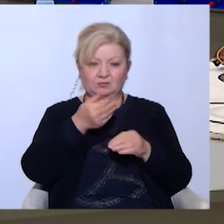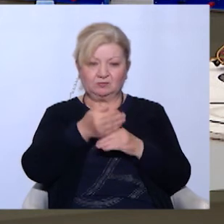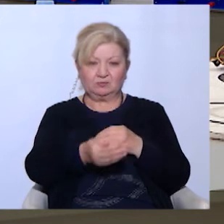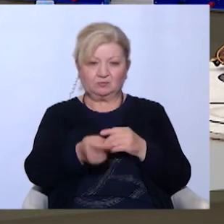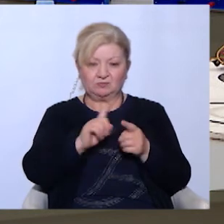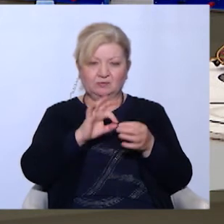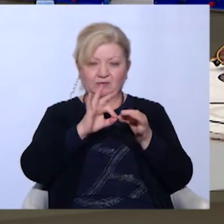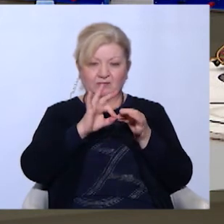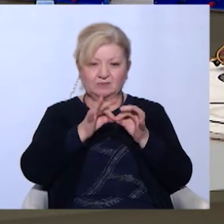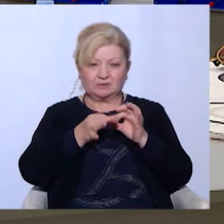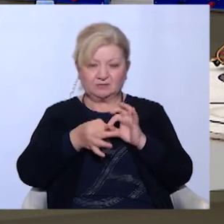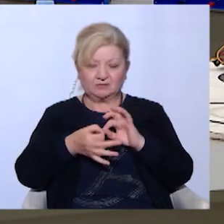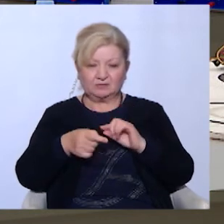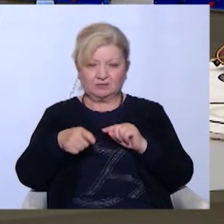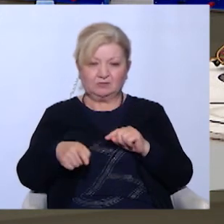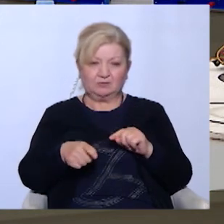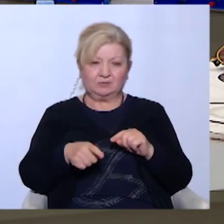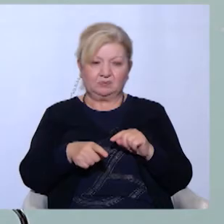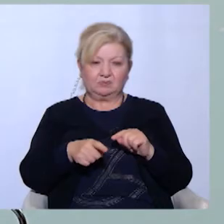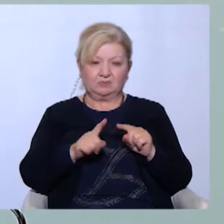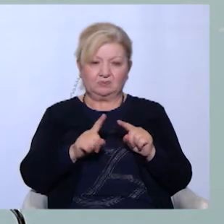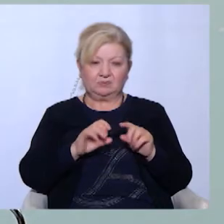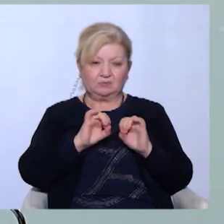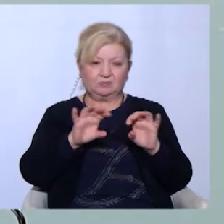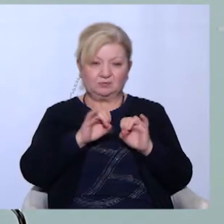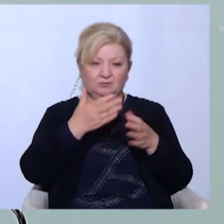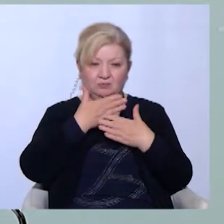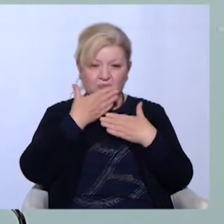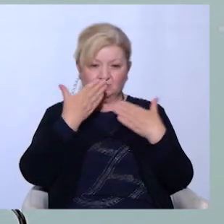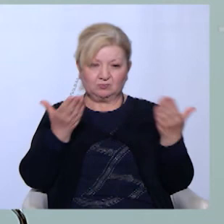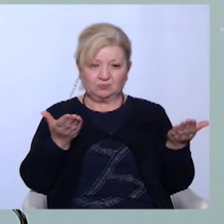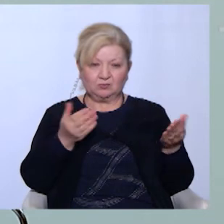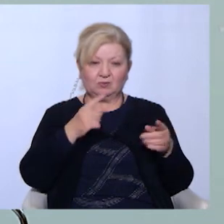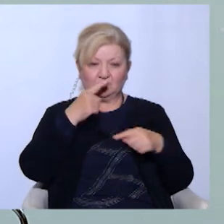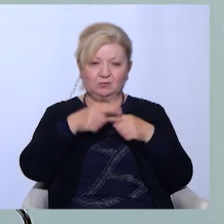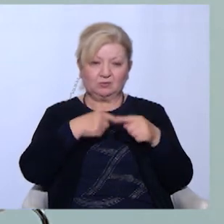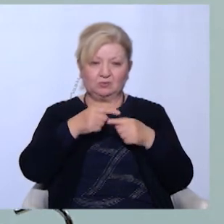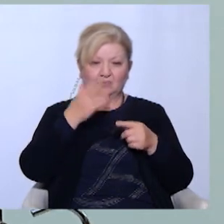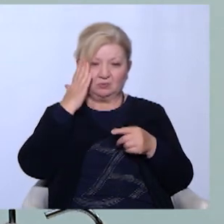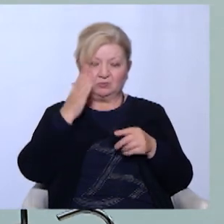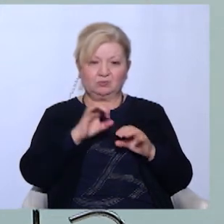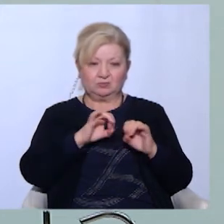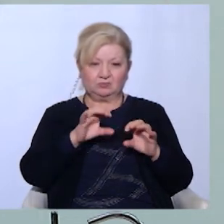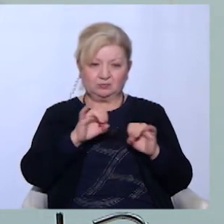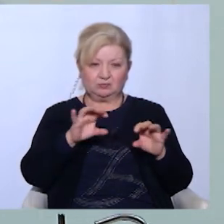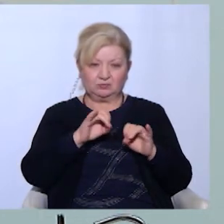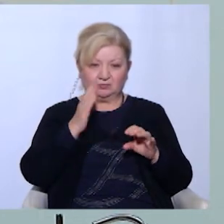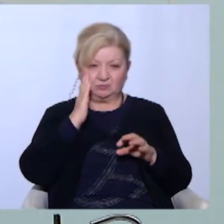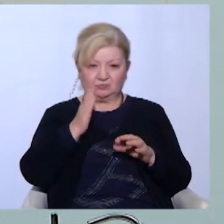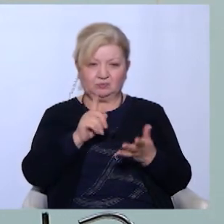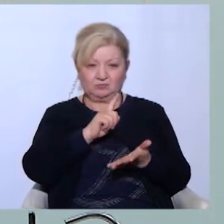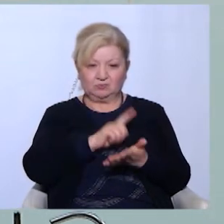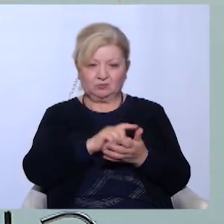დავაკავშიროთ ჩვენ შემდგომში აი ესე დეტალებზე, რომელსაც ახლა მე აუხსნელად გაჩვენებთ, დაუბრუნდებით, მაგალითად ბლუთუზი